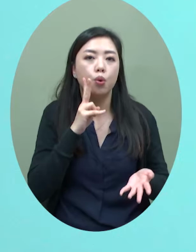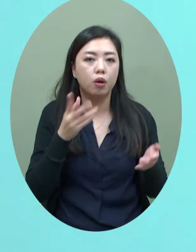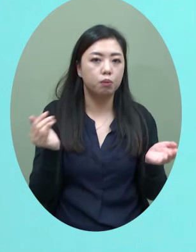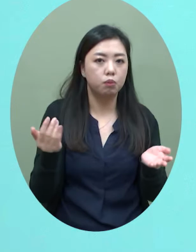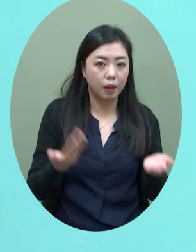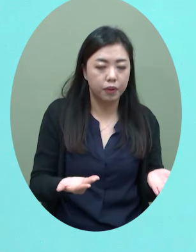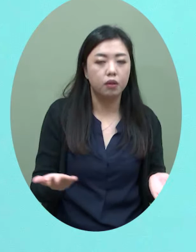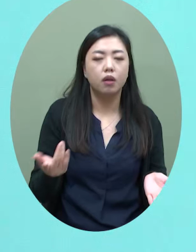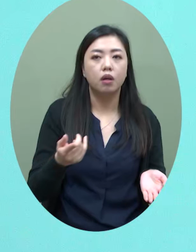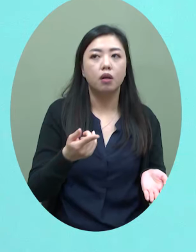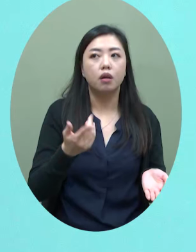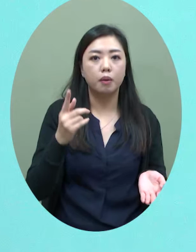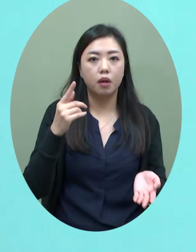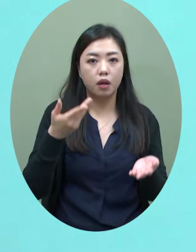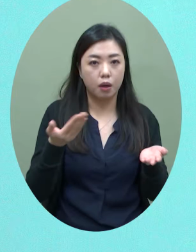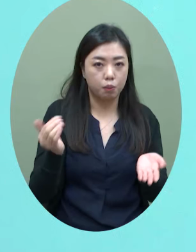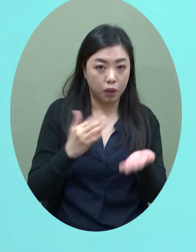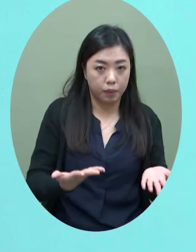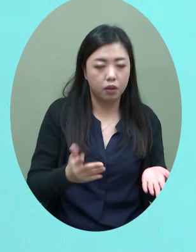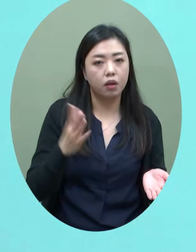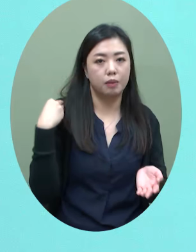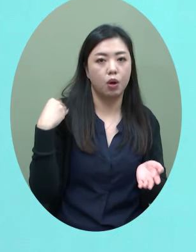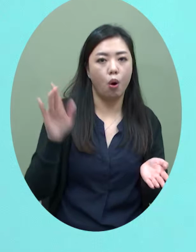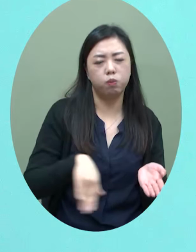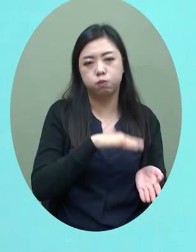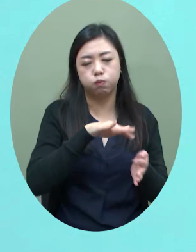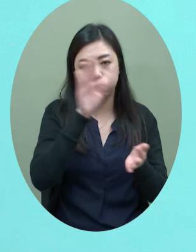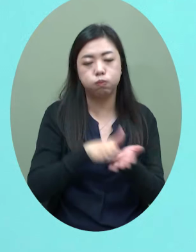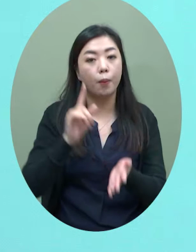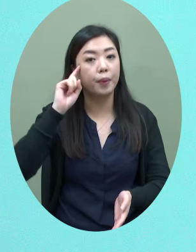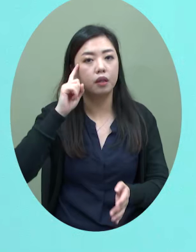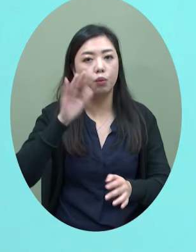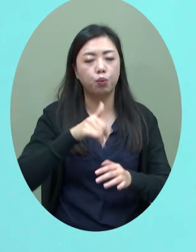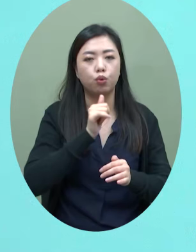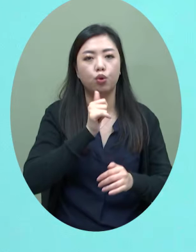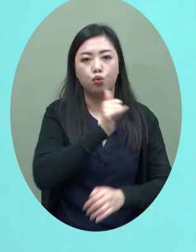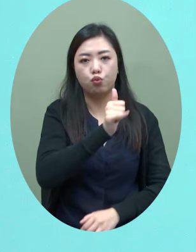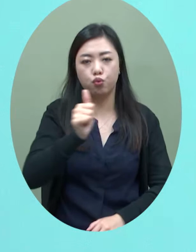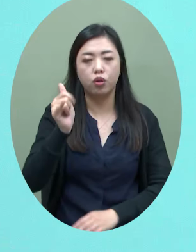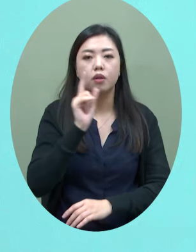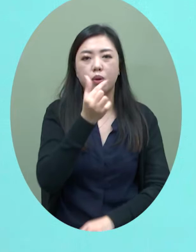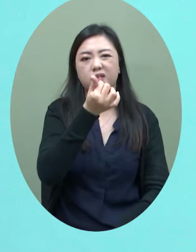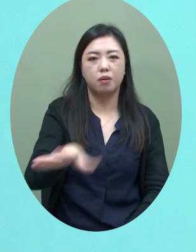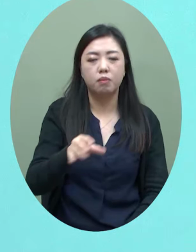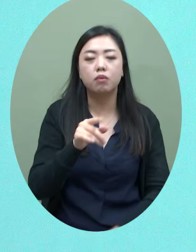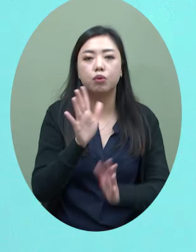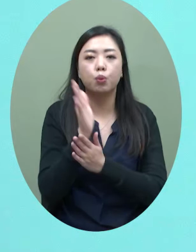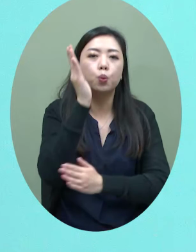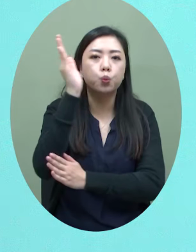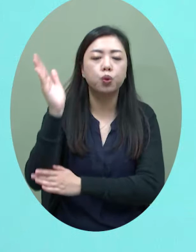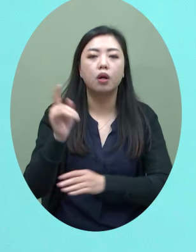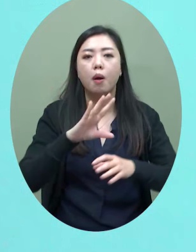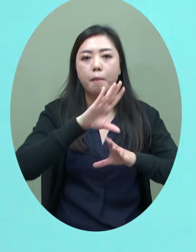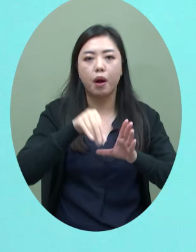舉辦幾十場這些座談會。我留意到無論是張主任啦，或者是樂主